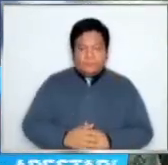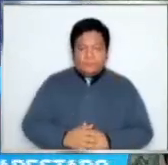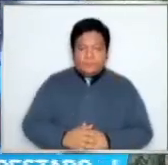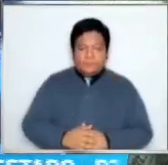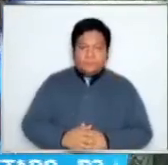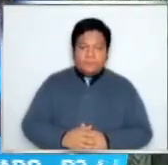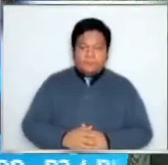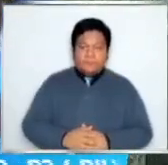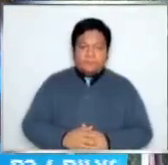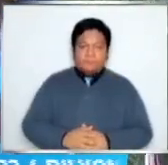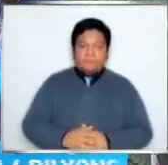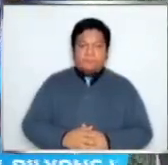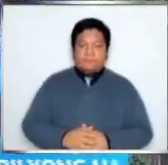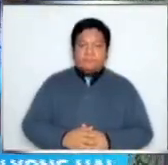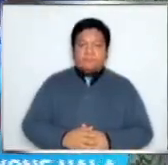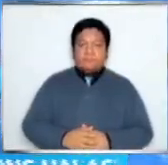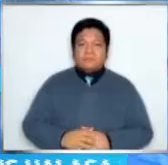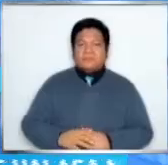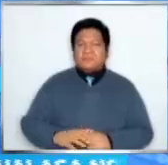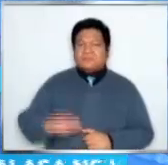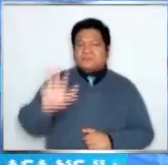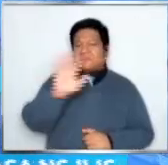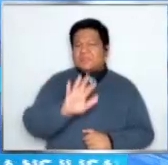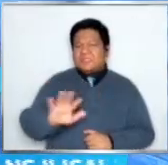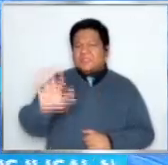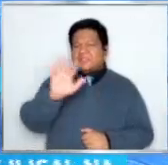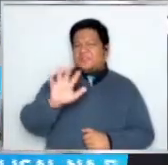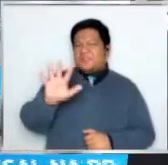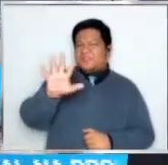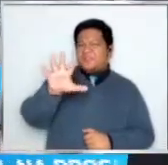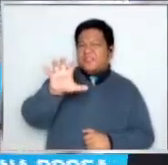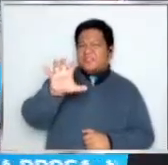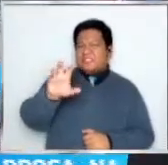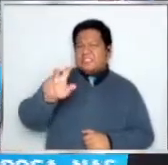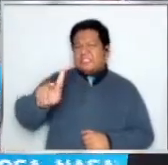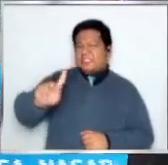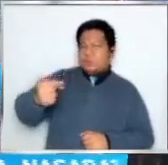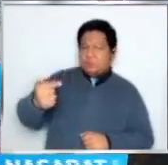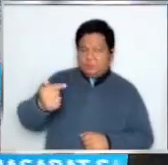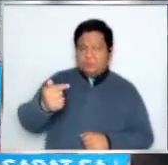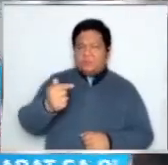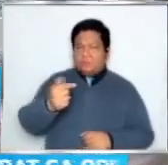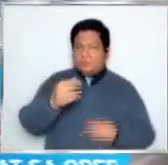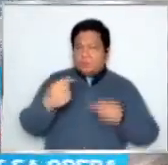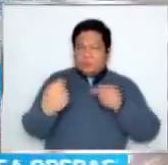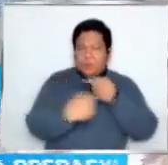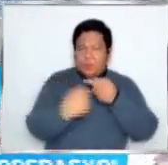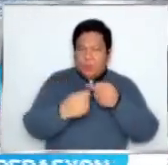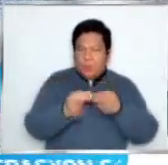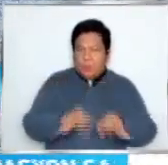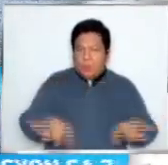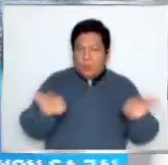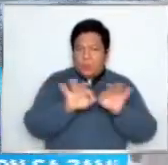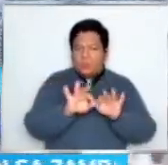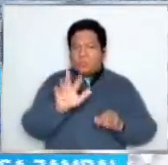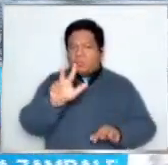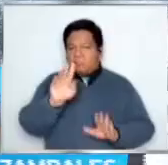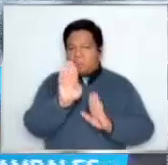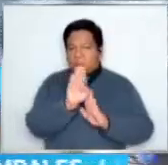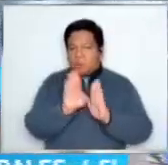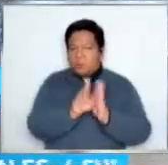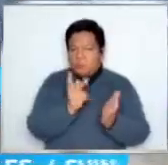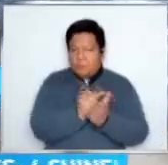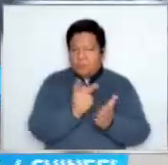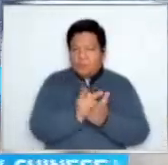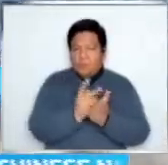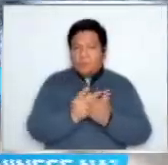Kalahating toneladang droga na nakakahalaga ng 3.4 billion pesos ang nasabat ng pinagsanib na pwersa ng Philippine Drug Enforcement Agency at